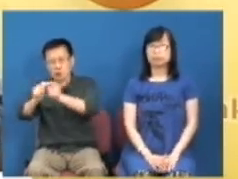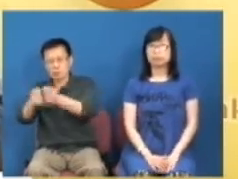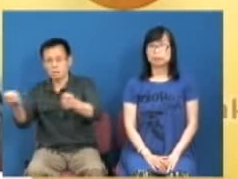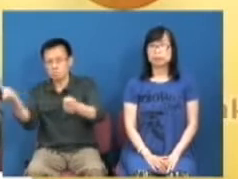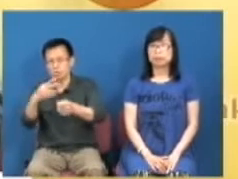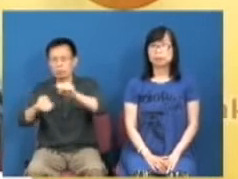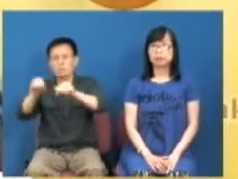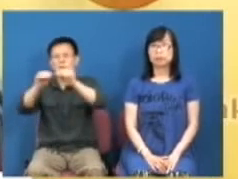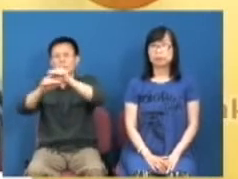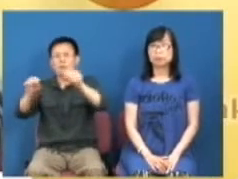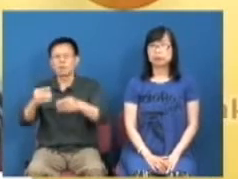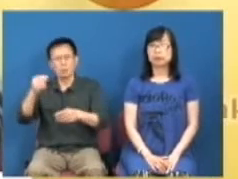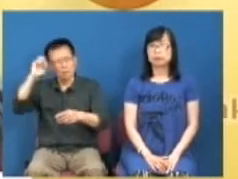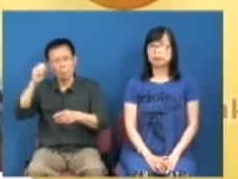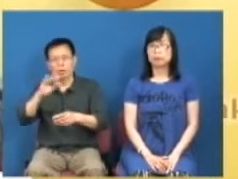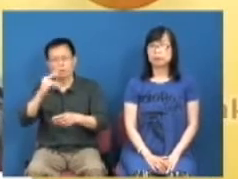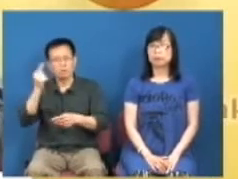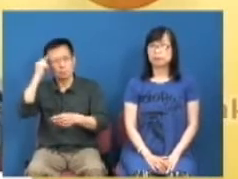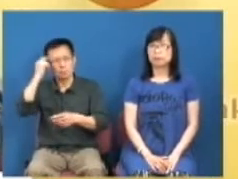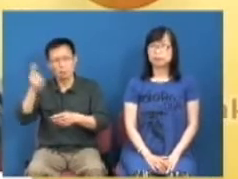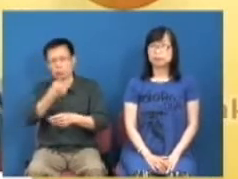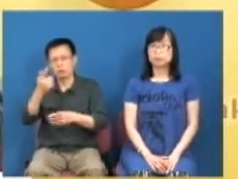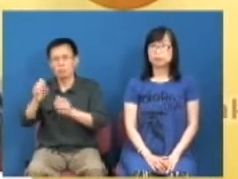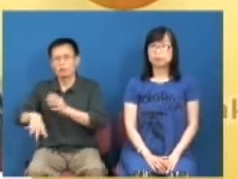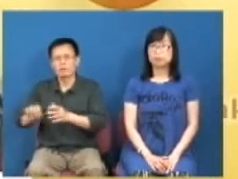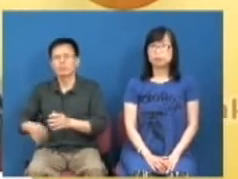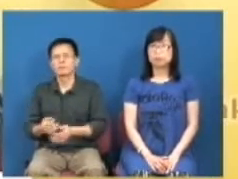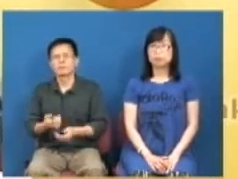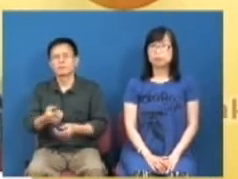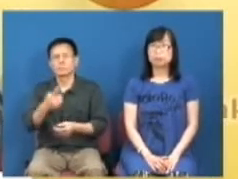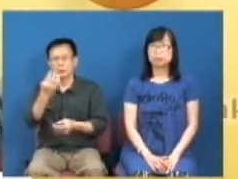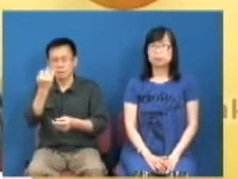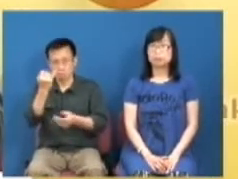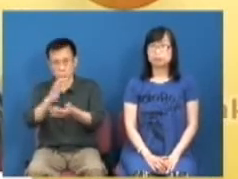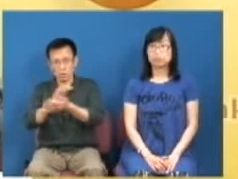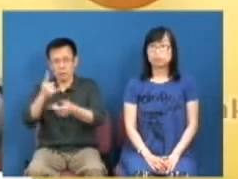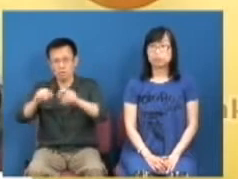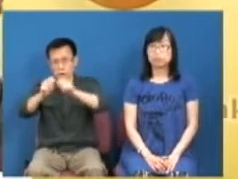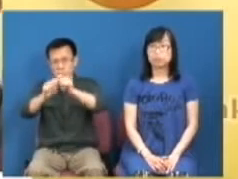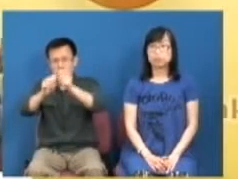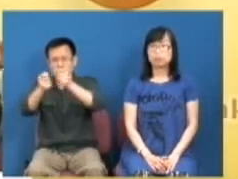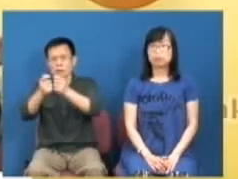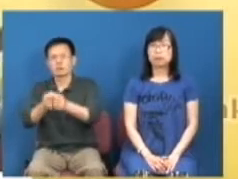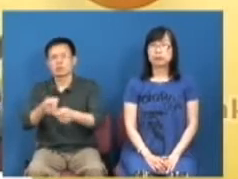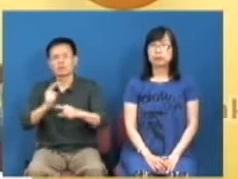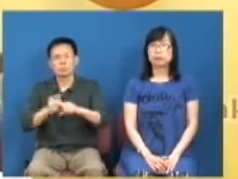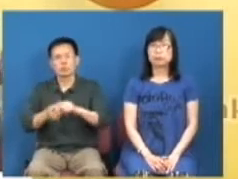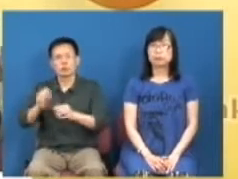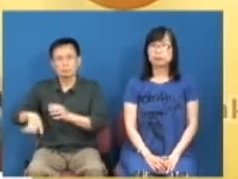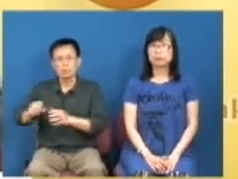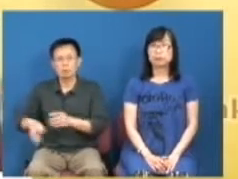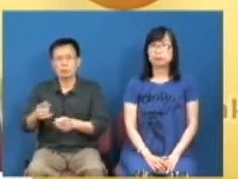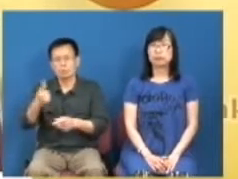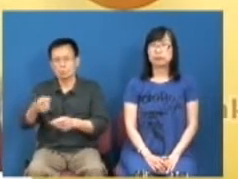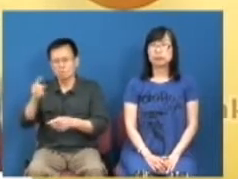像到有幾多廢物喺度啦。即係其實真係冇辦法噶。如果你真係30年就拆咗佢，咁你原有嘅嗰啲廢物，你